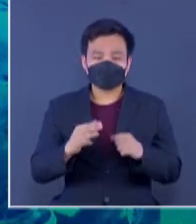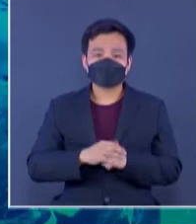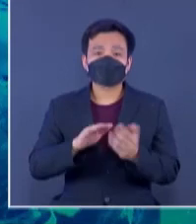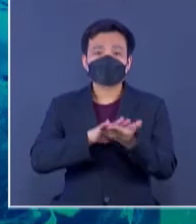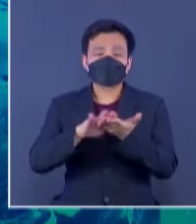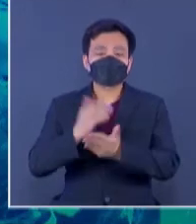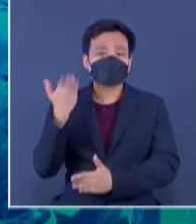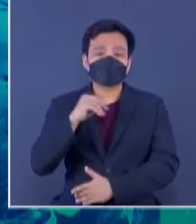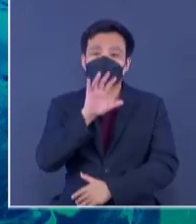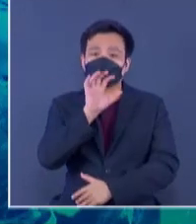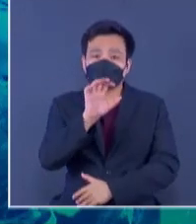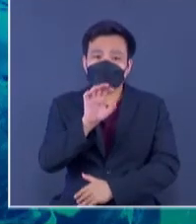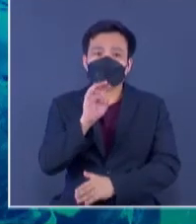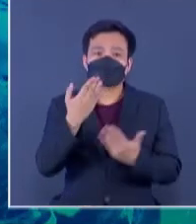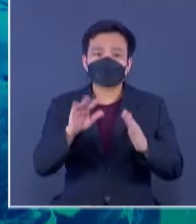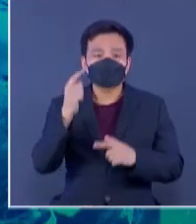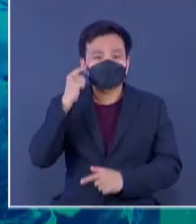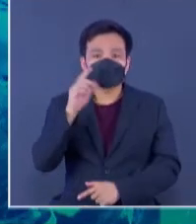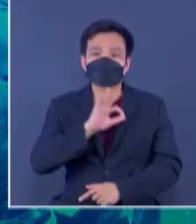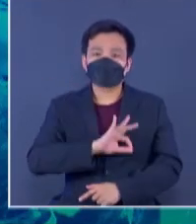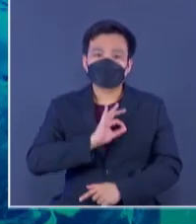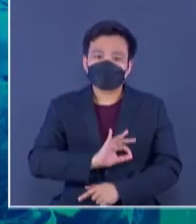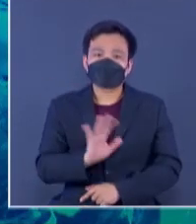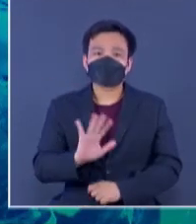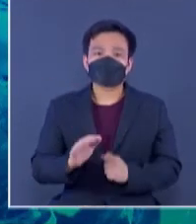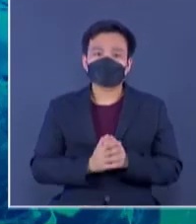ความรู้สึกว่าเอ๊ะมันเรื่องนี้เป็นเรื่องความเป็นความตาย สถาน